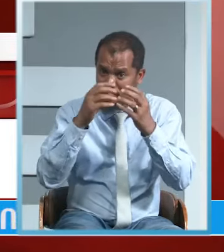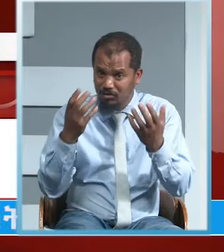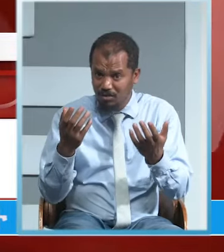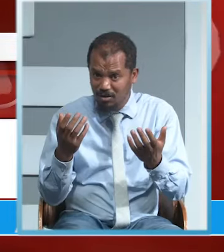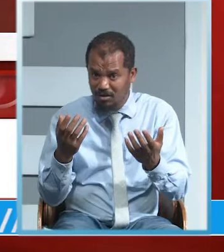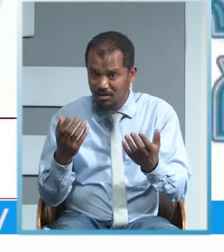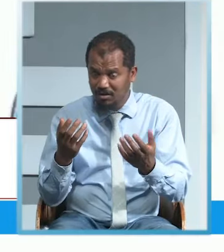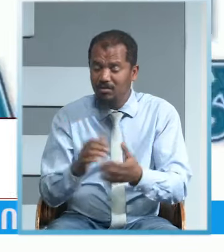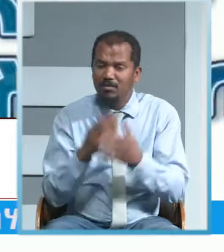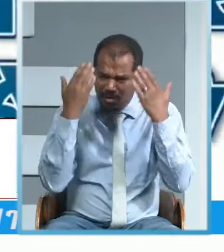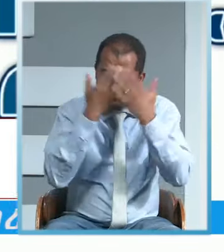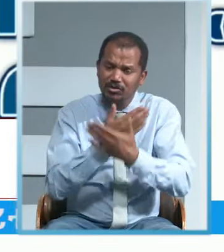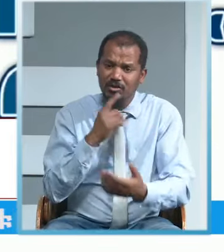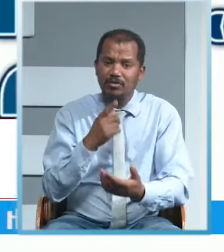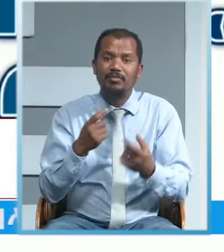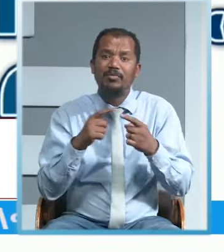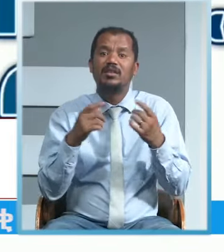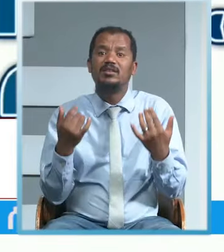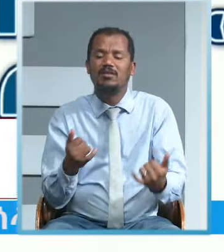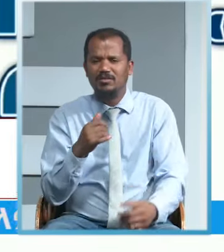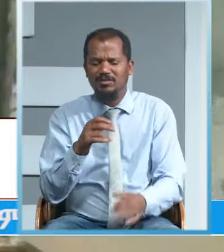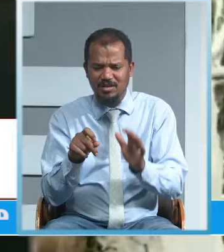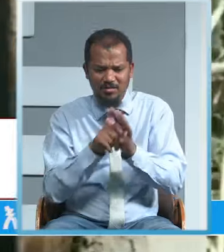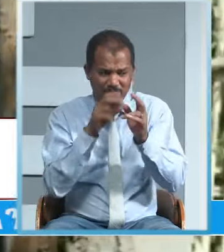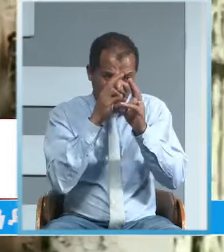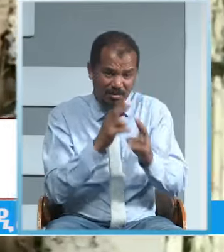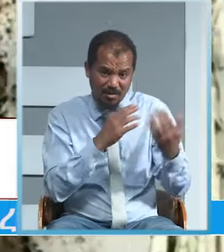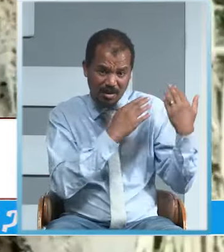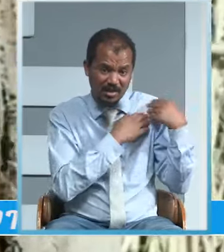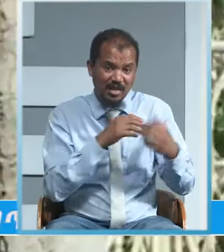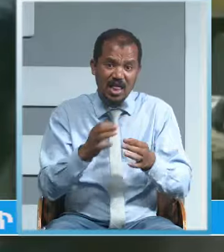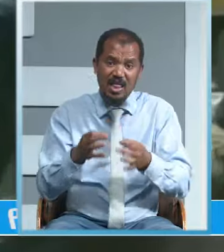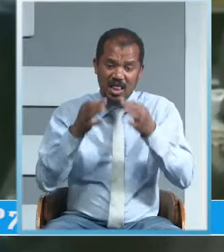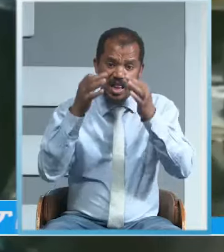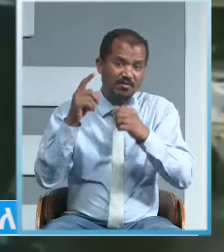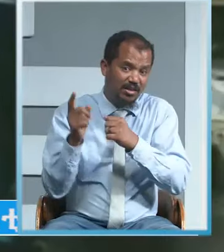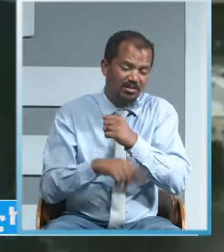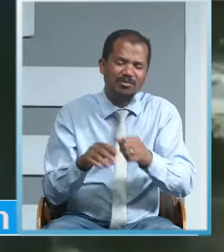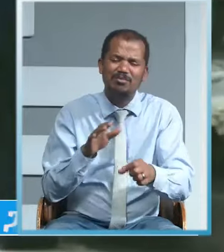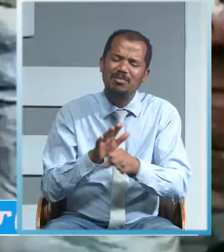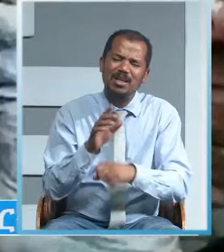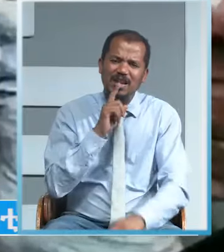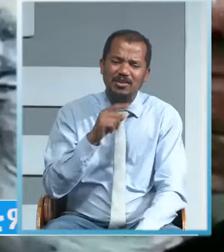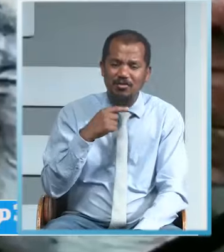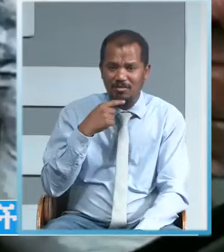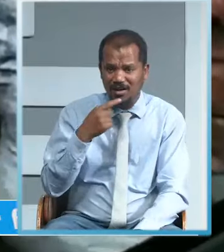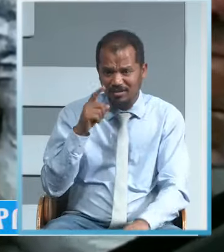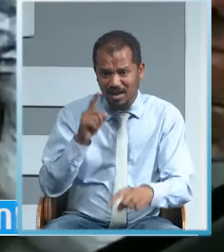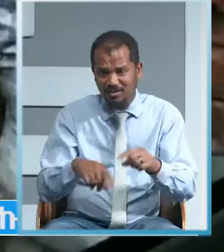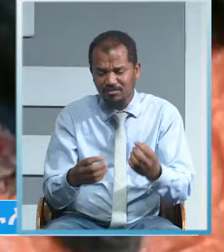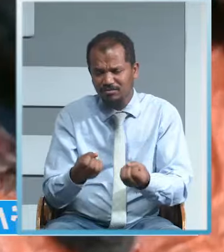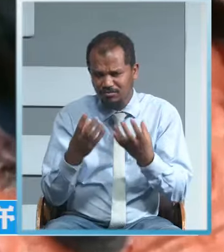የሚያሰሩት በምሽት ነው። ዳይሬክተሩ እስካሁን በደንብ ማስከበር ባለስልጣን የተላለፉ ቅጣቶች በቂ ናቸው ማለት ባያስችልም